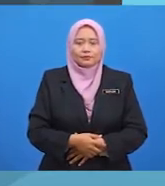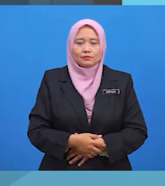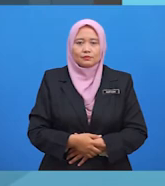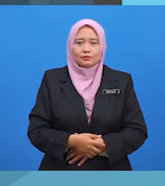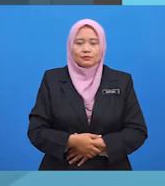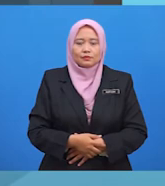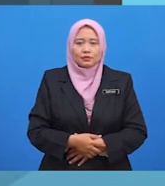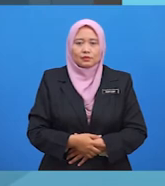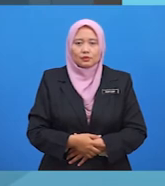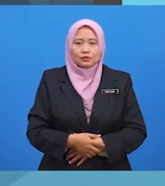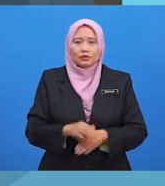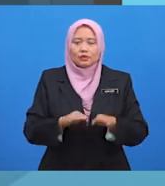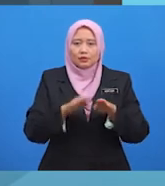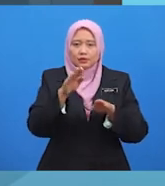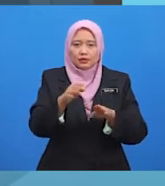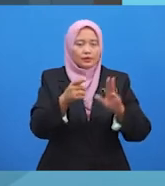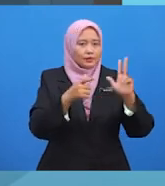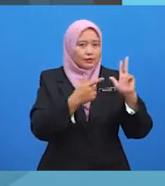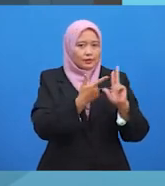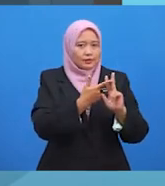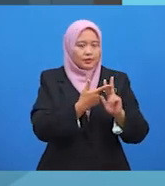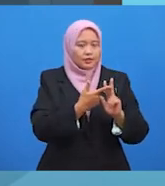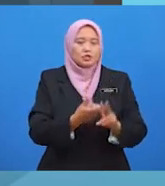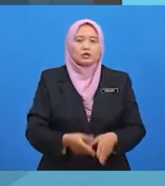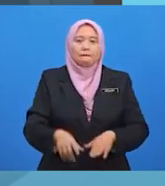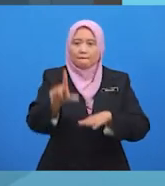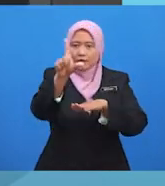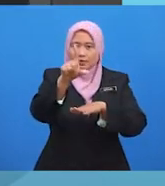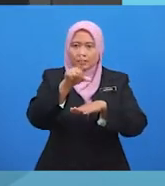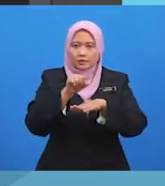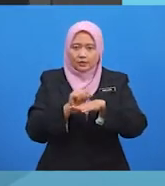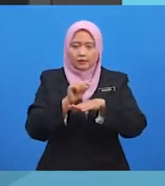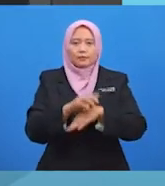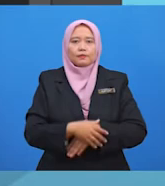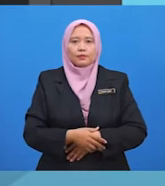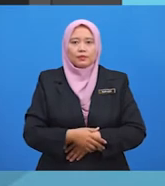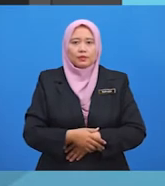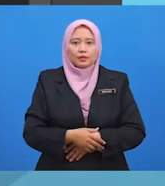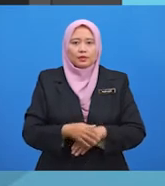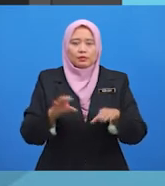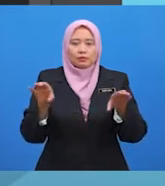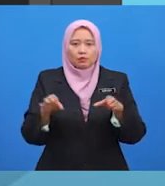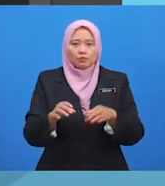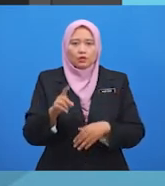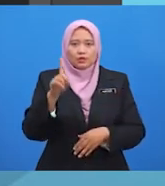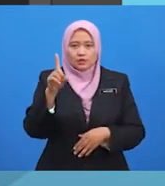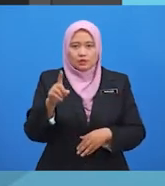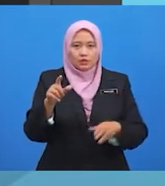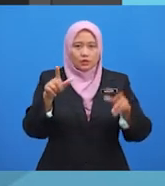Langkah seterusnya adalah mencetak. Buat satu lembaran bersaiz A4.